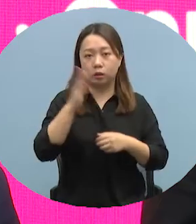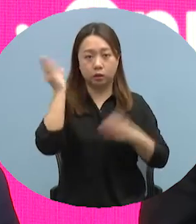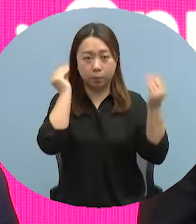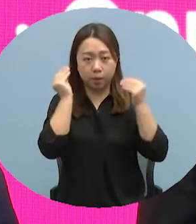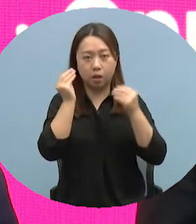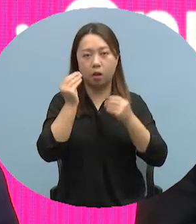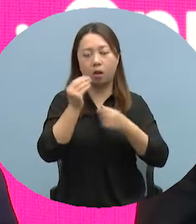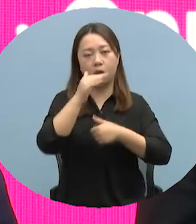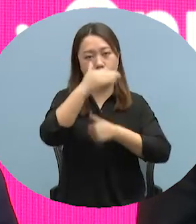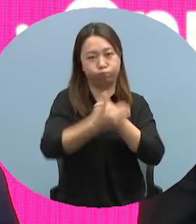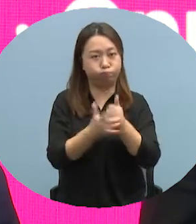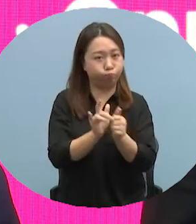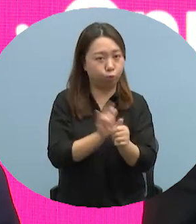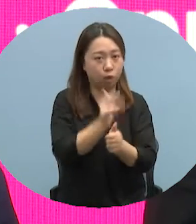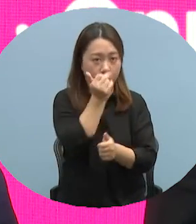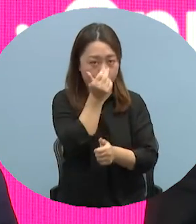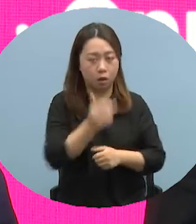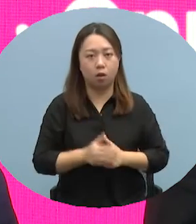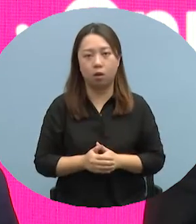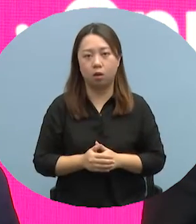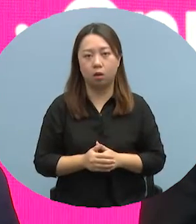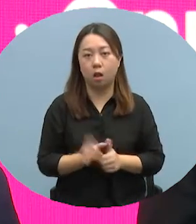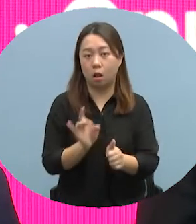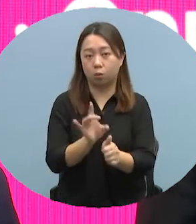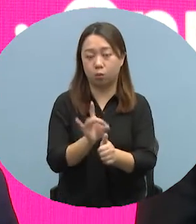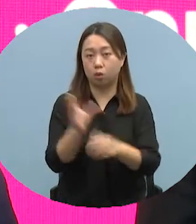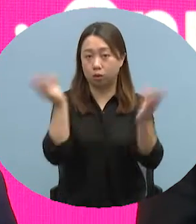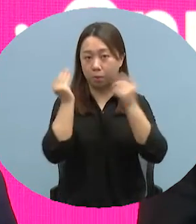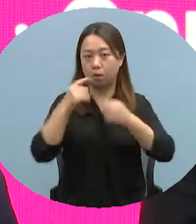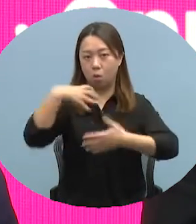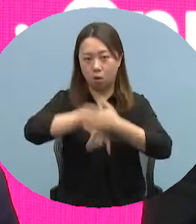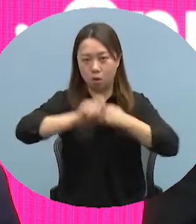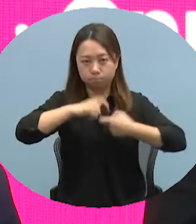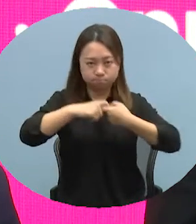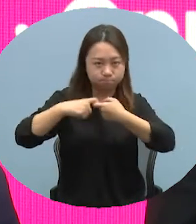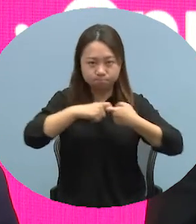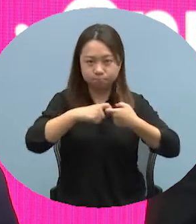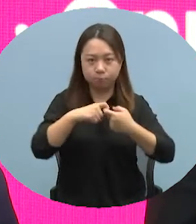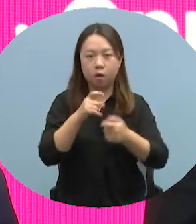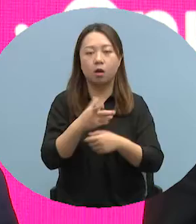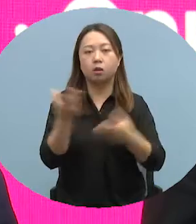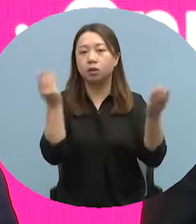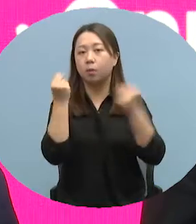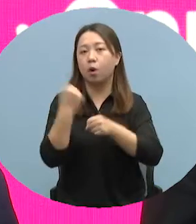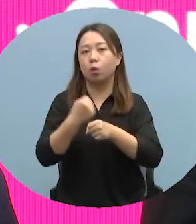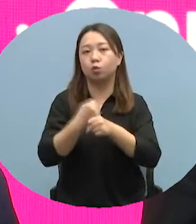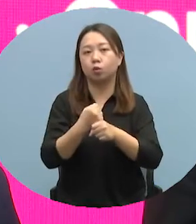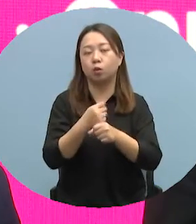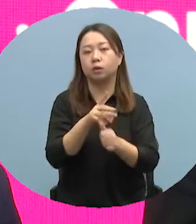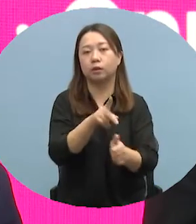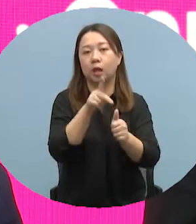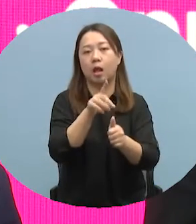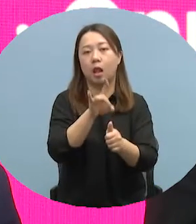衣，其實是利用新聞作非法勾當，將新聞工作成為一個工